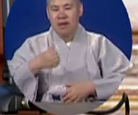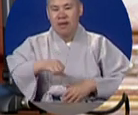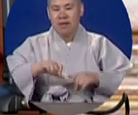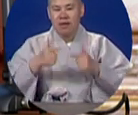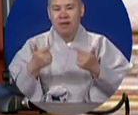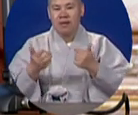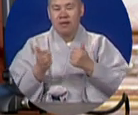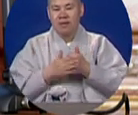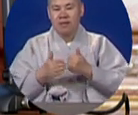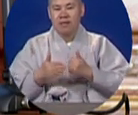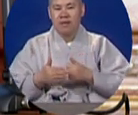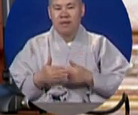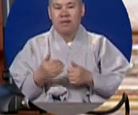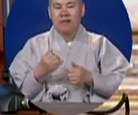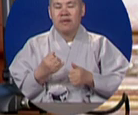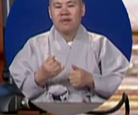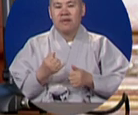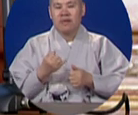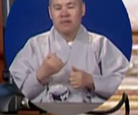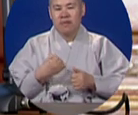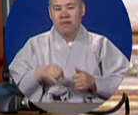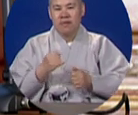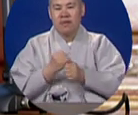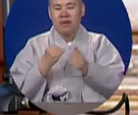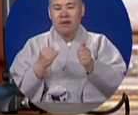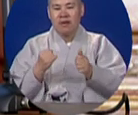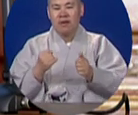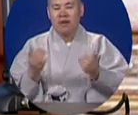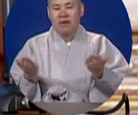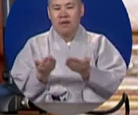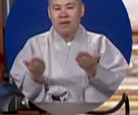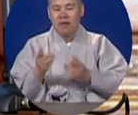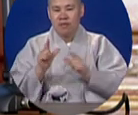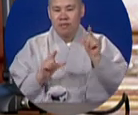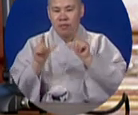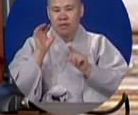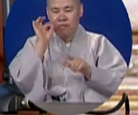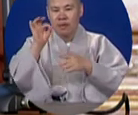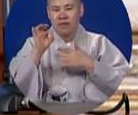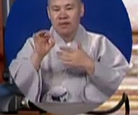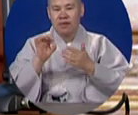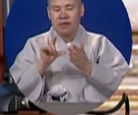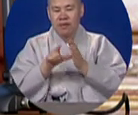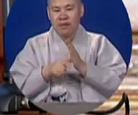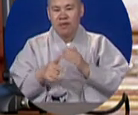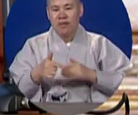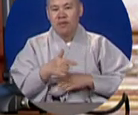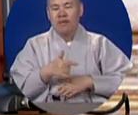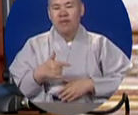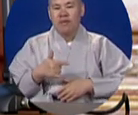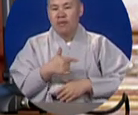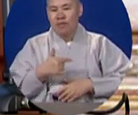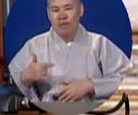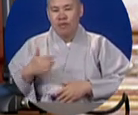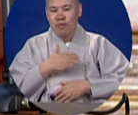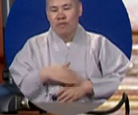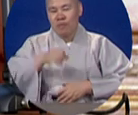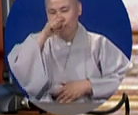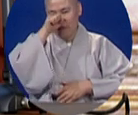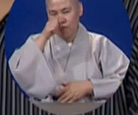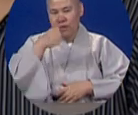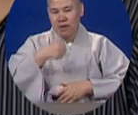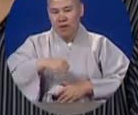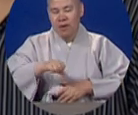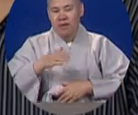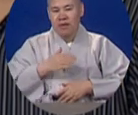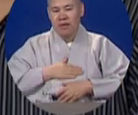거는 기분이 그렇게 좋을 수가 없는 거예요 그런데 아들이 하는 건 아들은 내 아들이거든 기분이 그렇게 나쁠